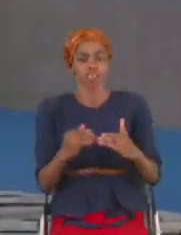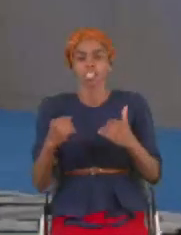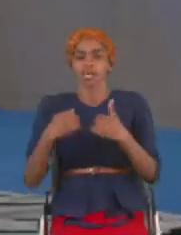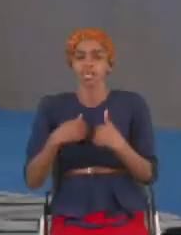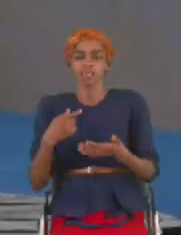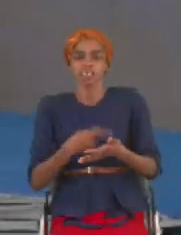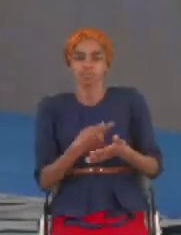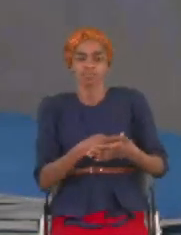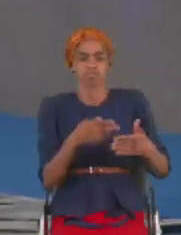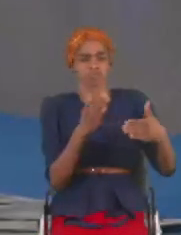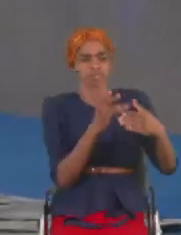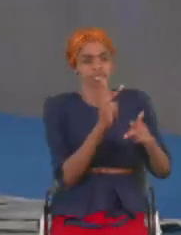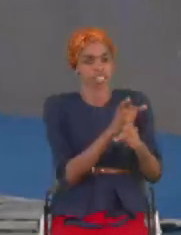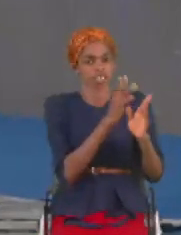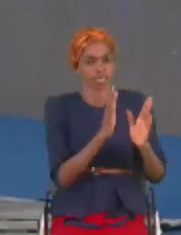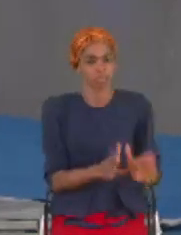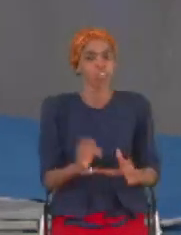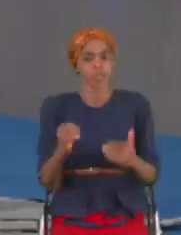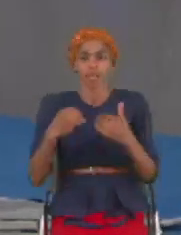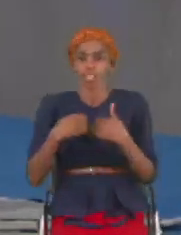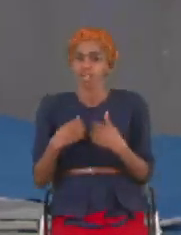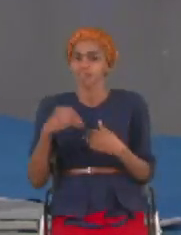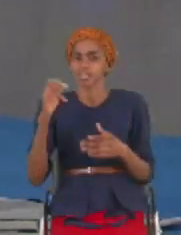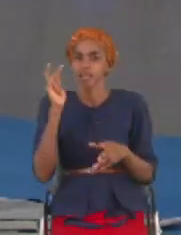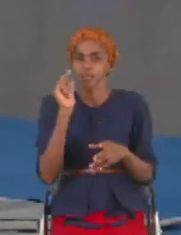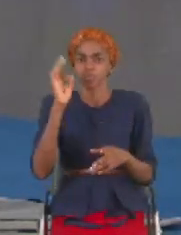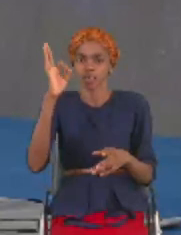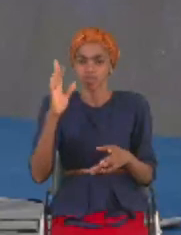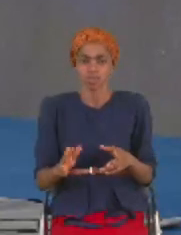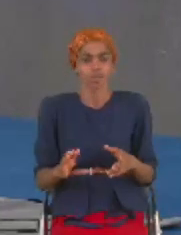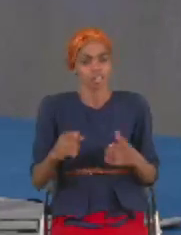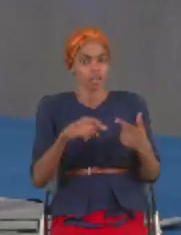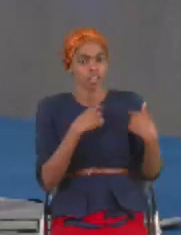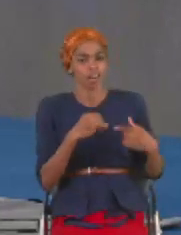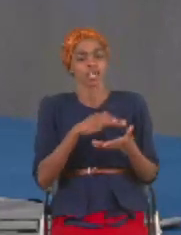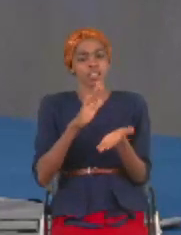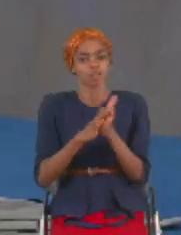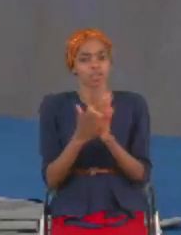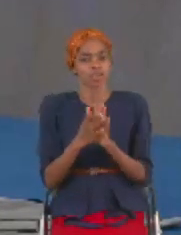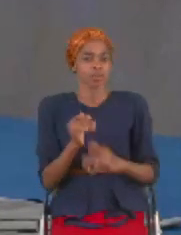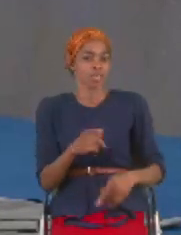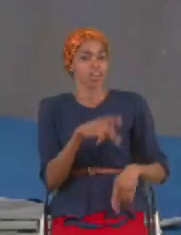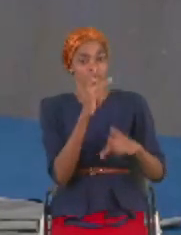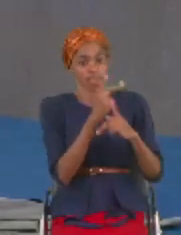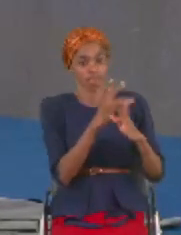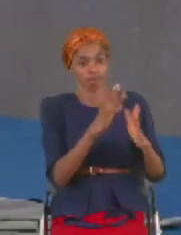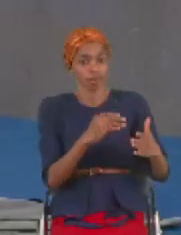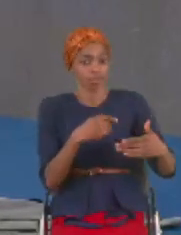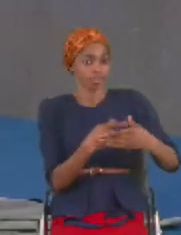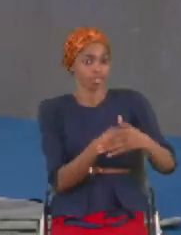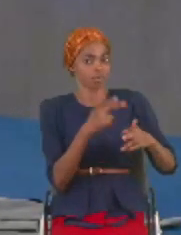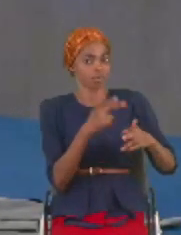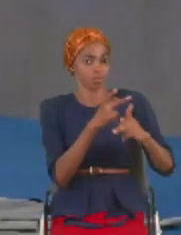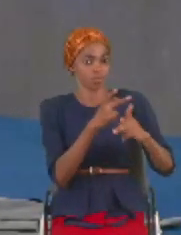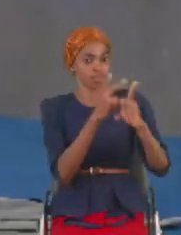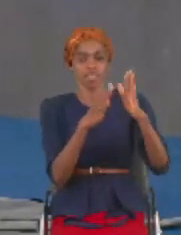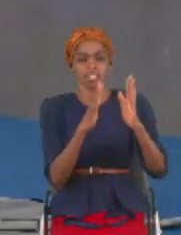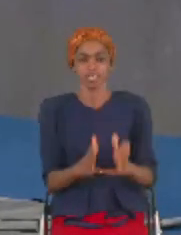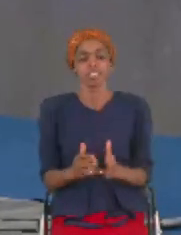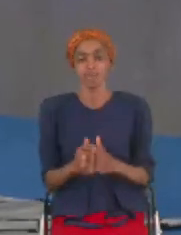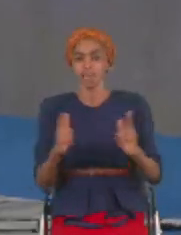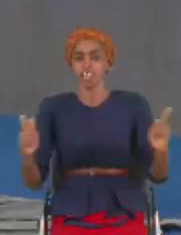cas d'un berger il avait un que pastorale et l'est devenu berger un berger